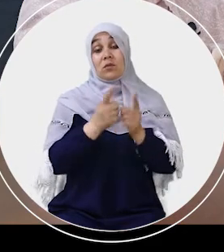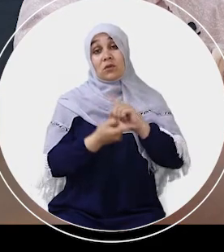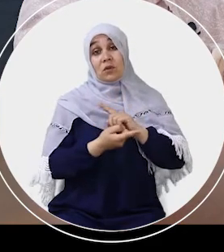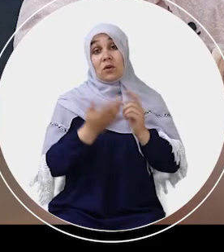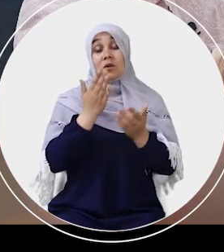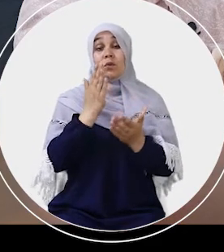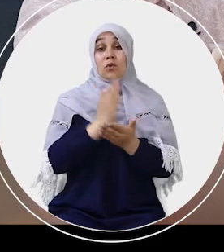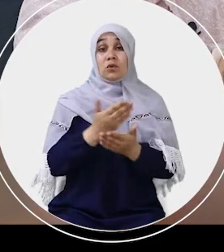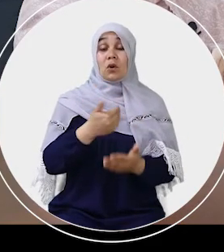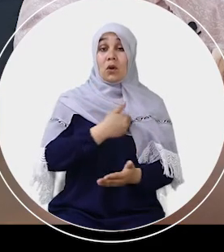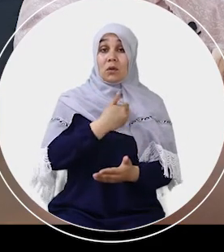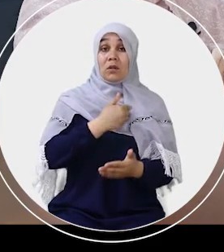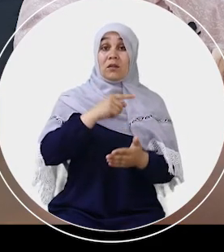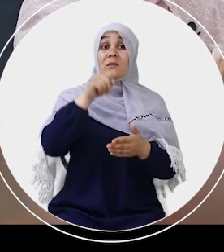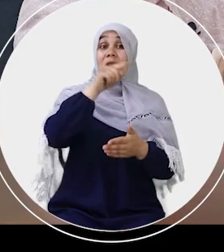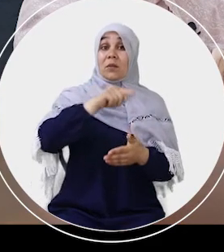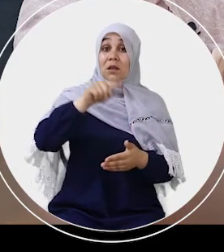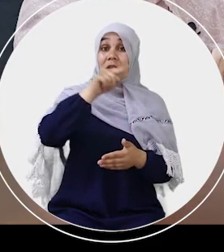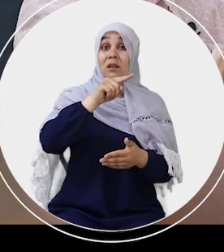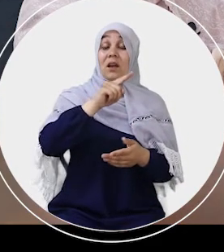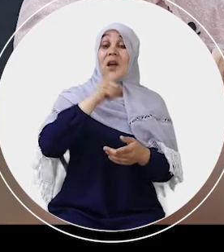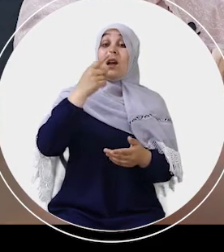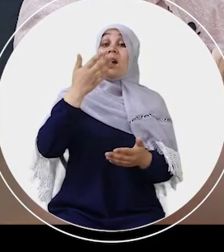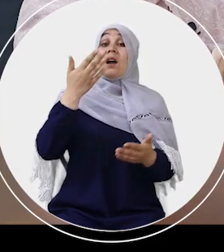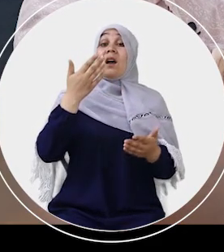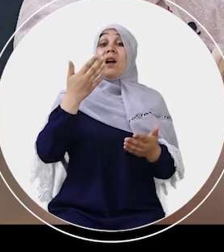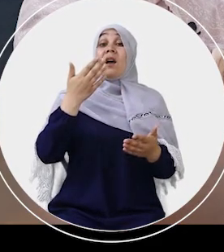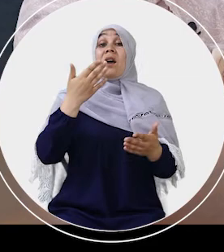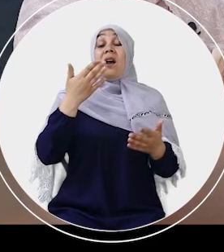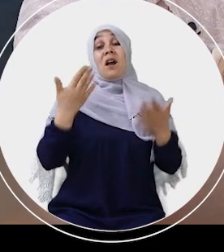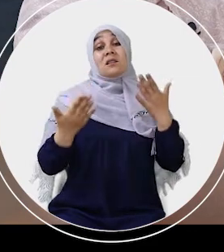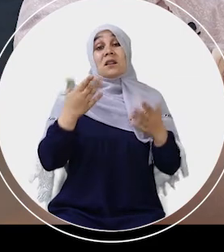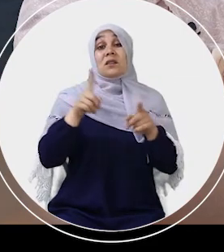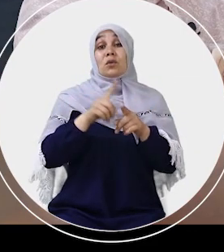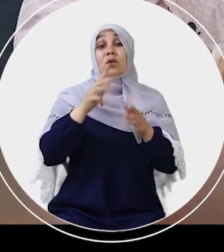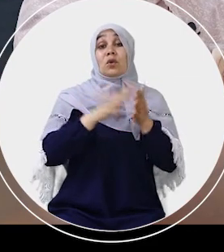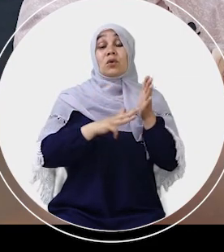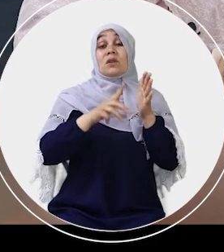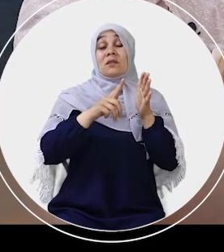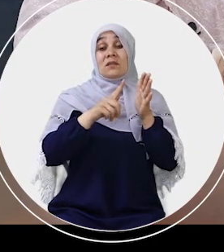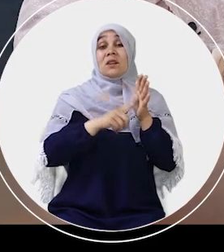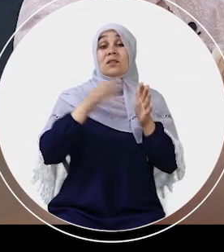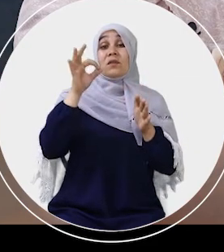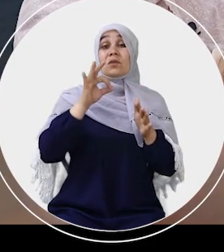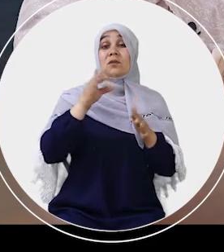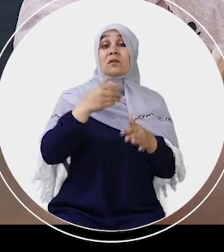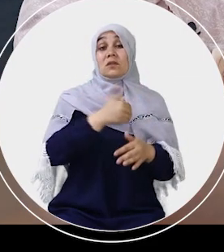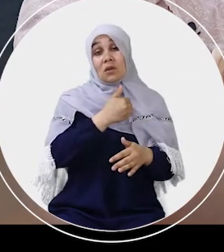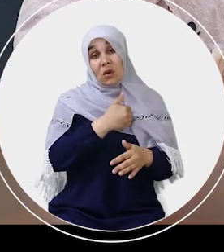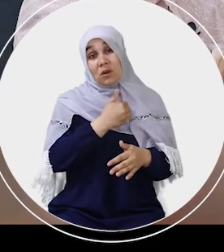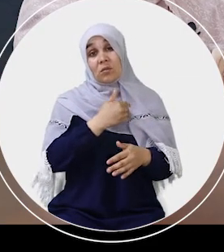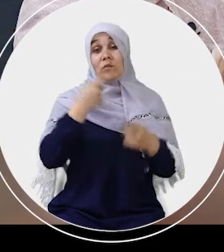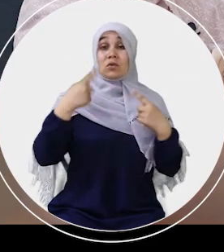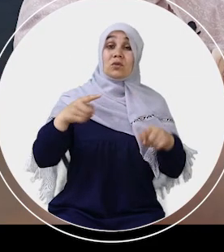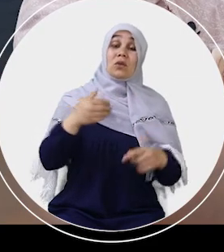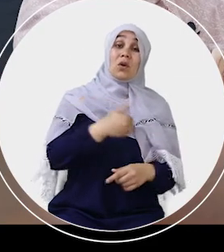belgilaganlar. Shuni aytish kerakki, aksariyat 89% ayollar shu joyda istayman, boshqacha